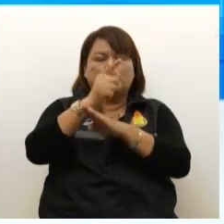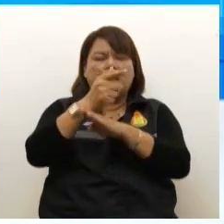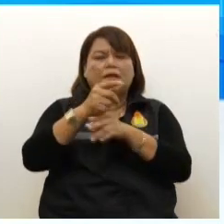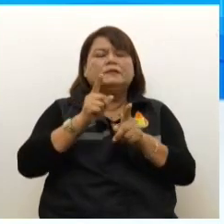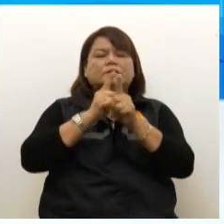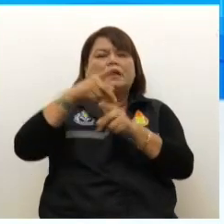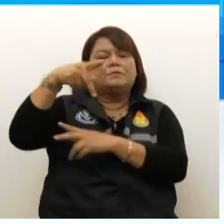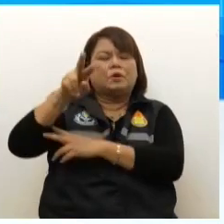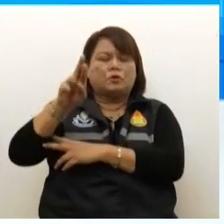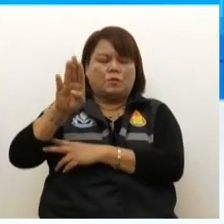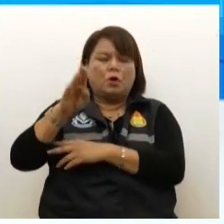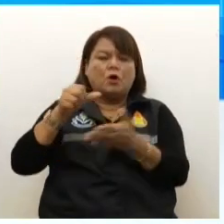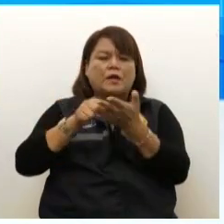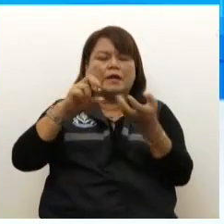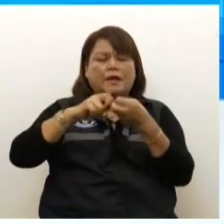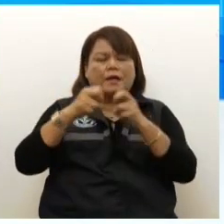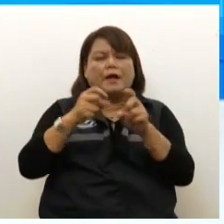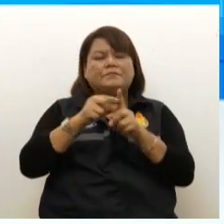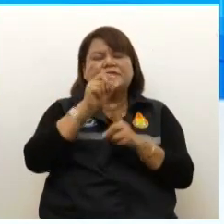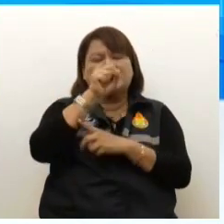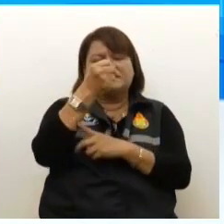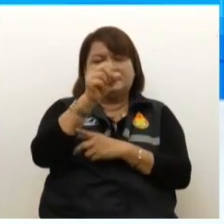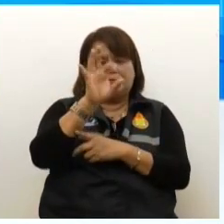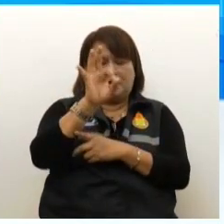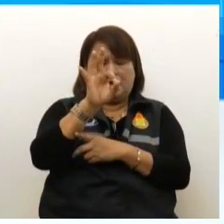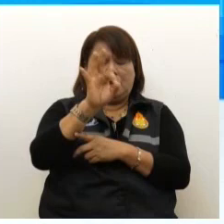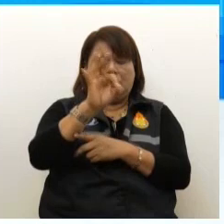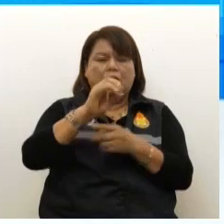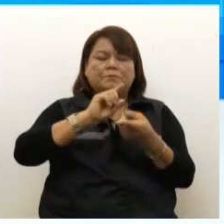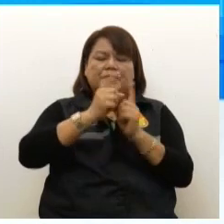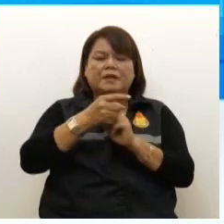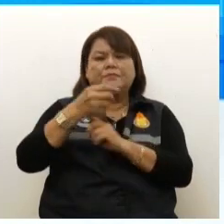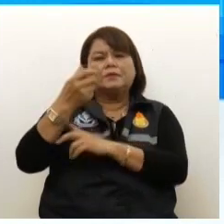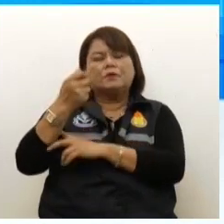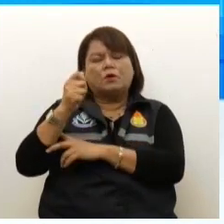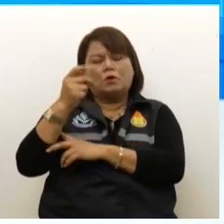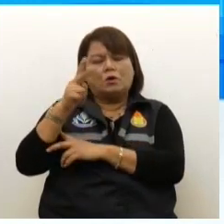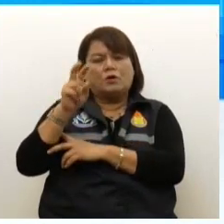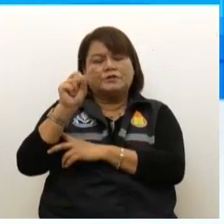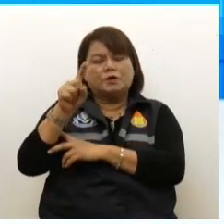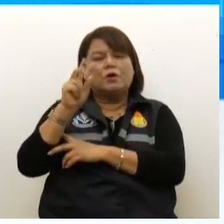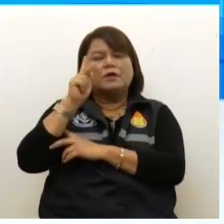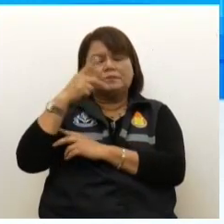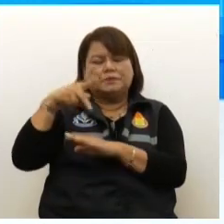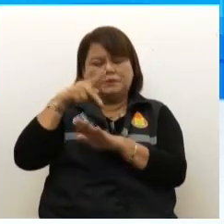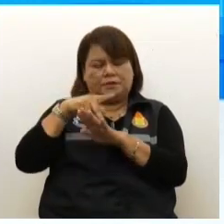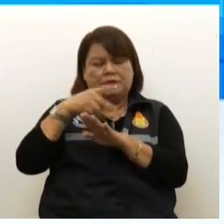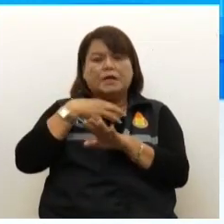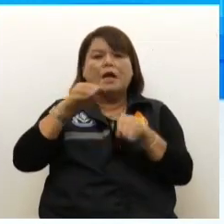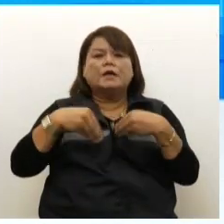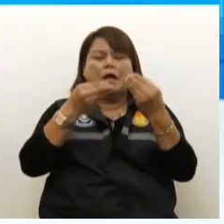แก้ไขคำสั่งที่19กลับคืนมาเป็นอกสเขตพื้นที่ของพวกเราก็อยากจะให้ท่านทั้งหลาย